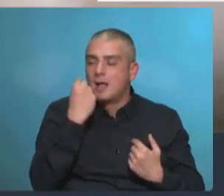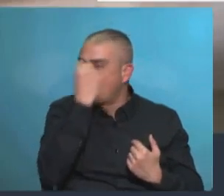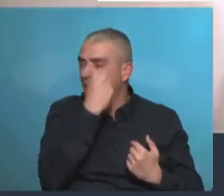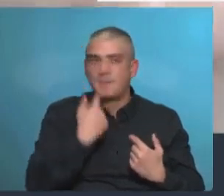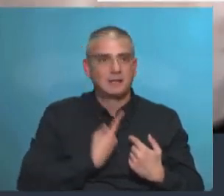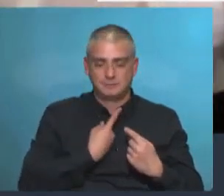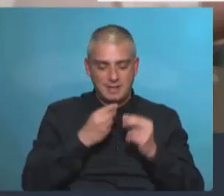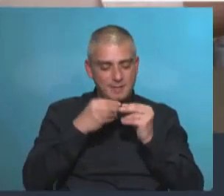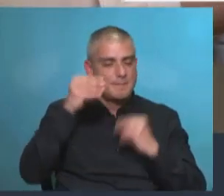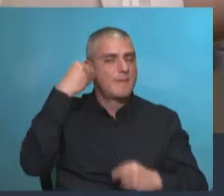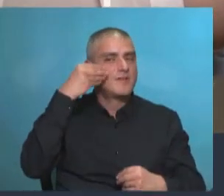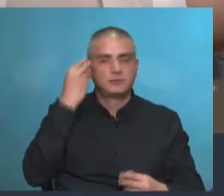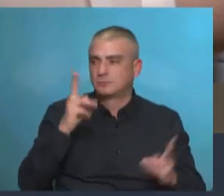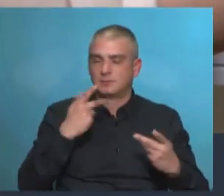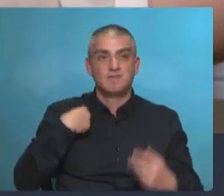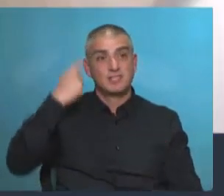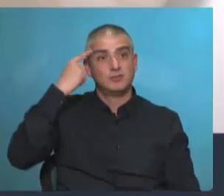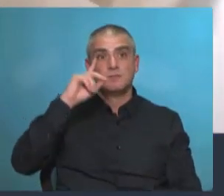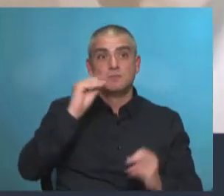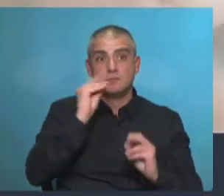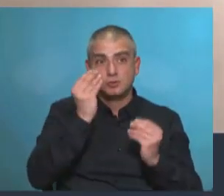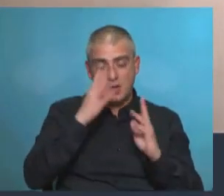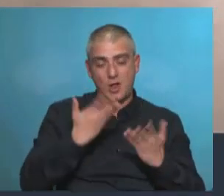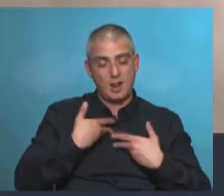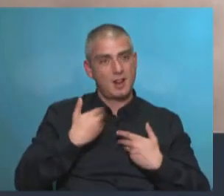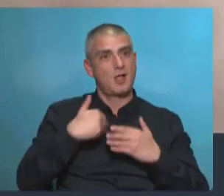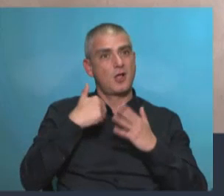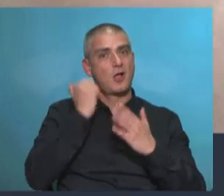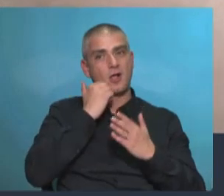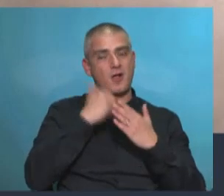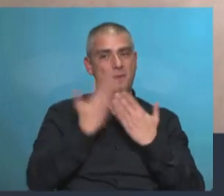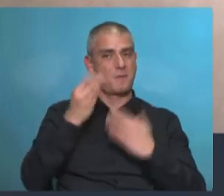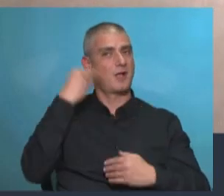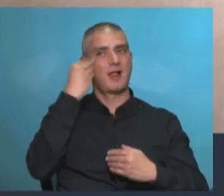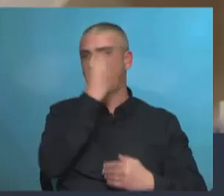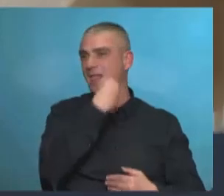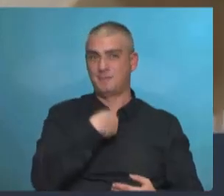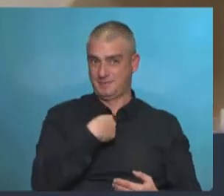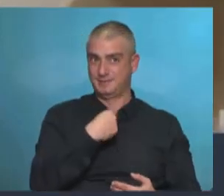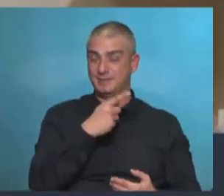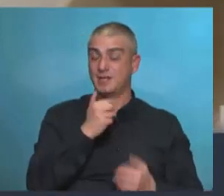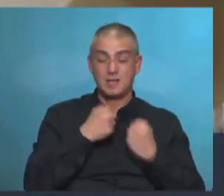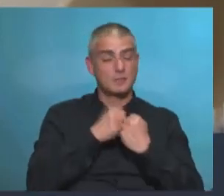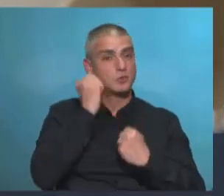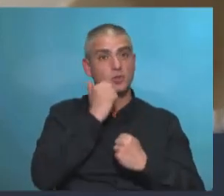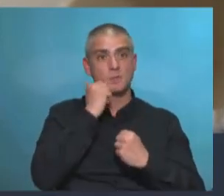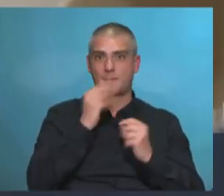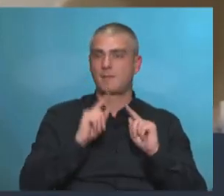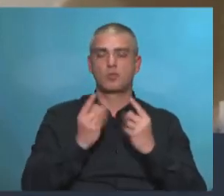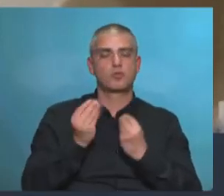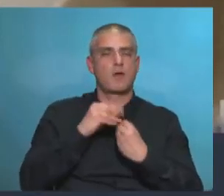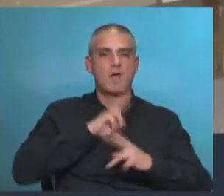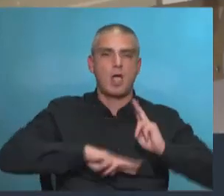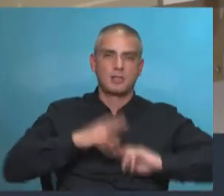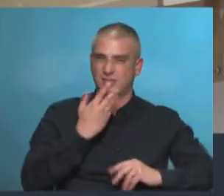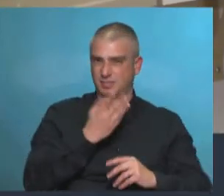את המברשת. וחשבתי, אוי, אם היה מישהו שיכול לאפר אותי כל בוקר, זה היה טוב. ההתמודדות היומיומית הקשה עם תופעות הלוואי